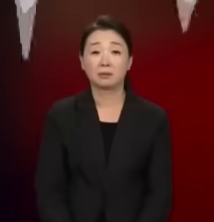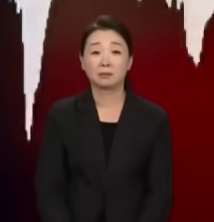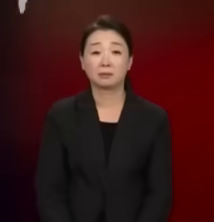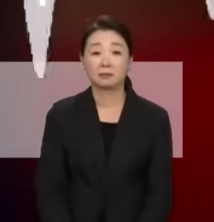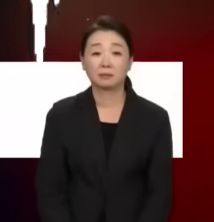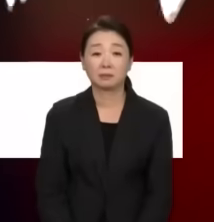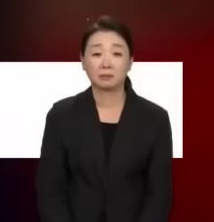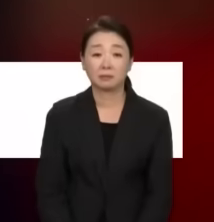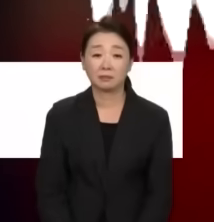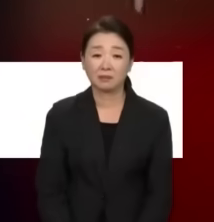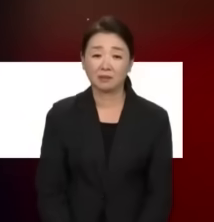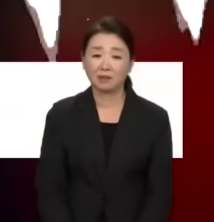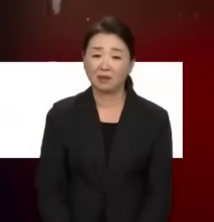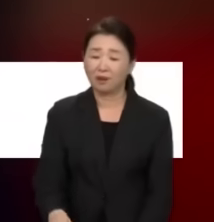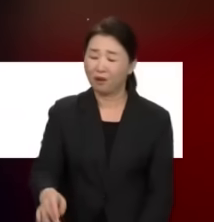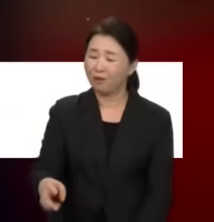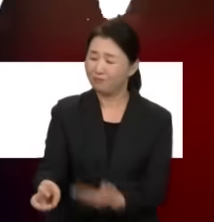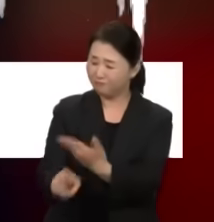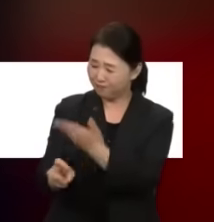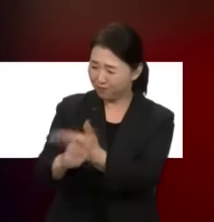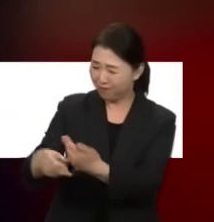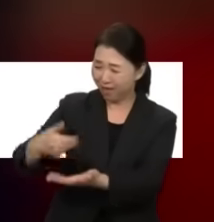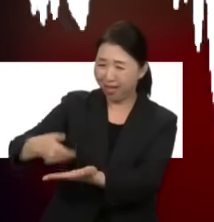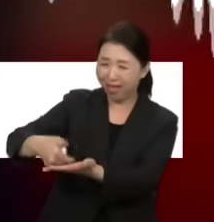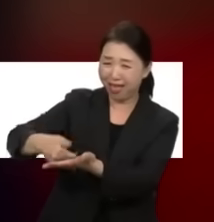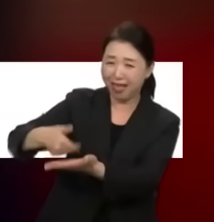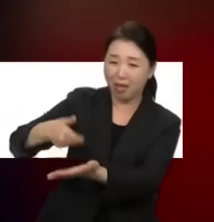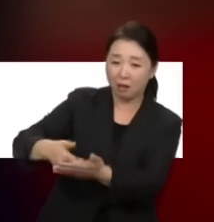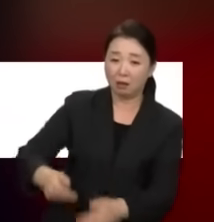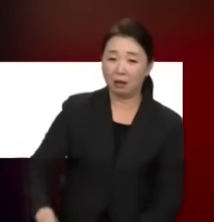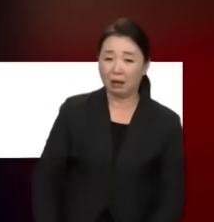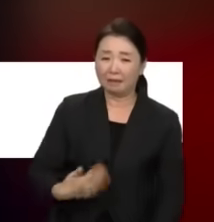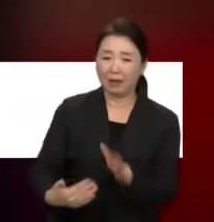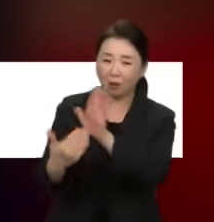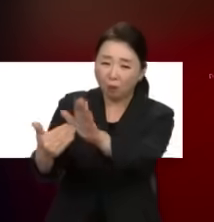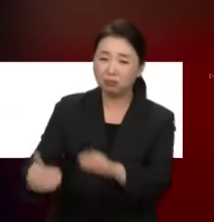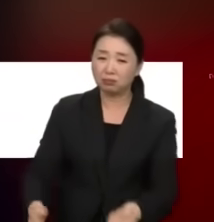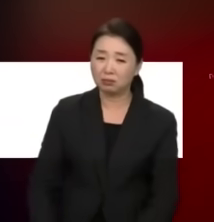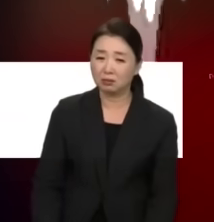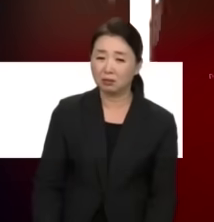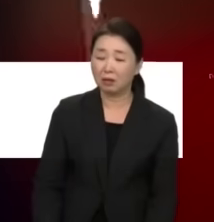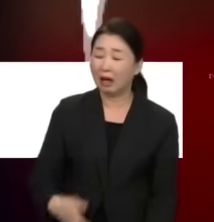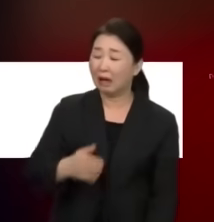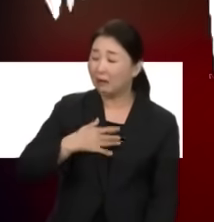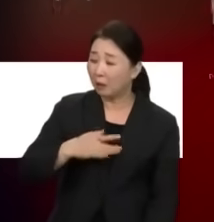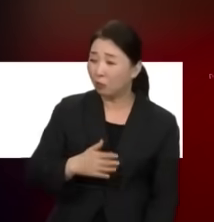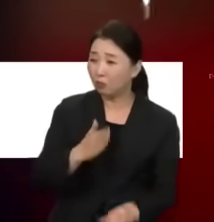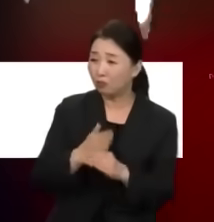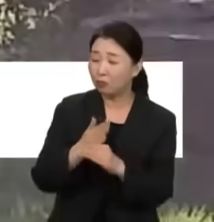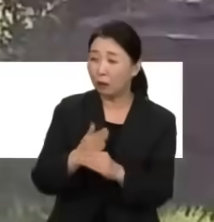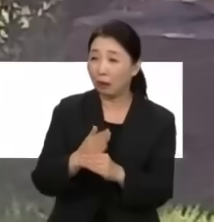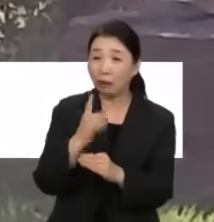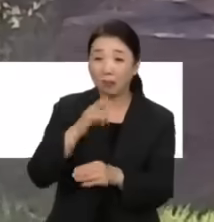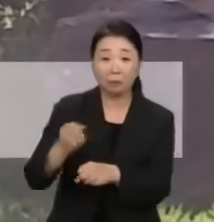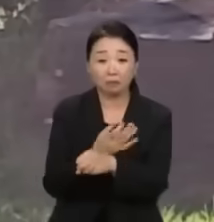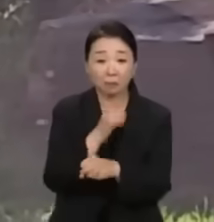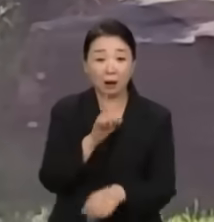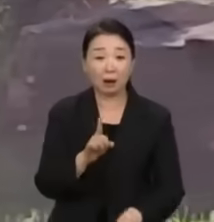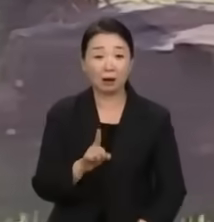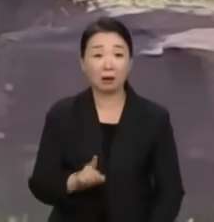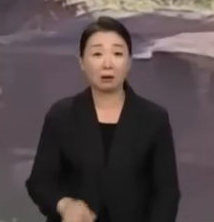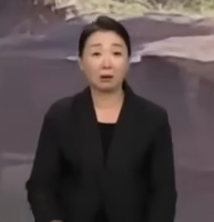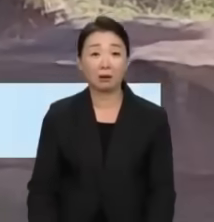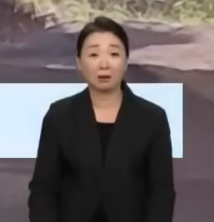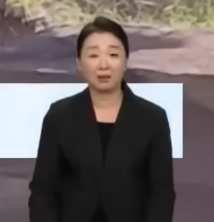자기들이 불법 해달라고 돌아다니는 거 내가 다 거부하고 문제를 내보고 풀었거든요.